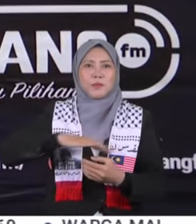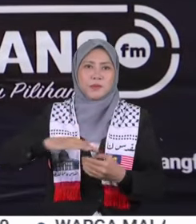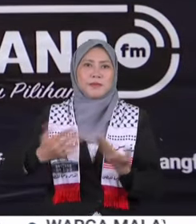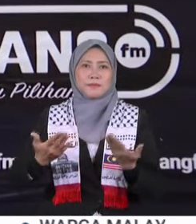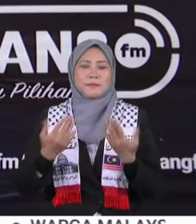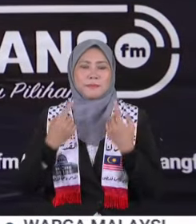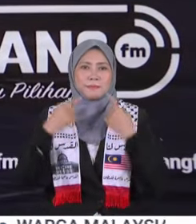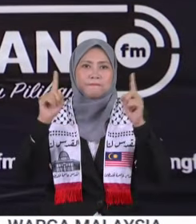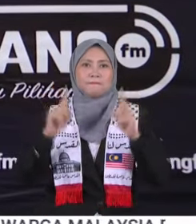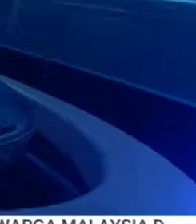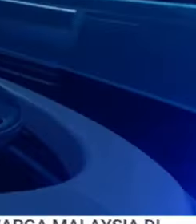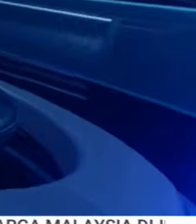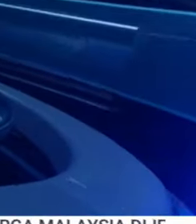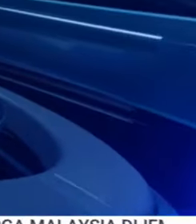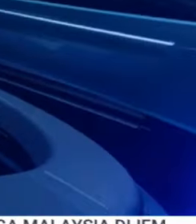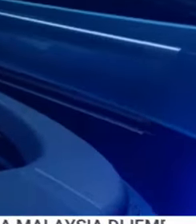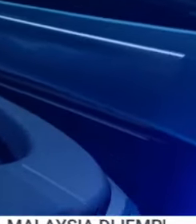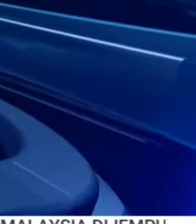menyeluruh.